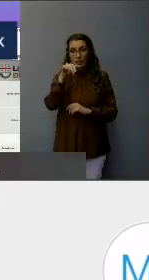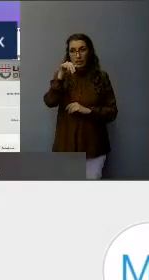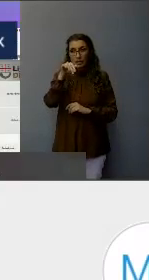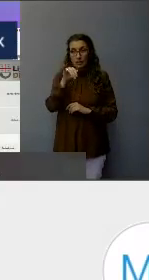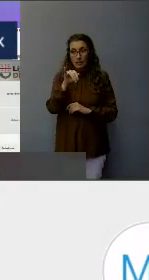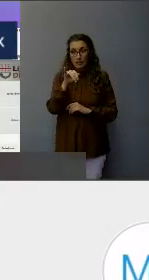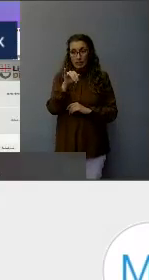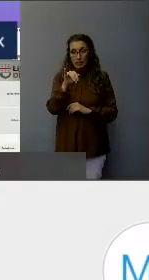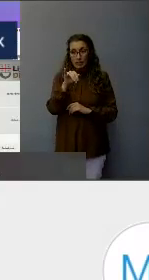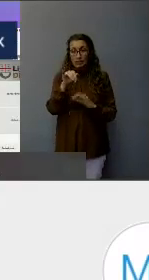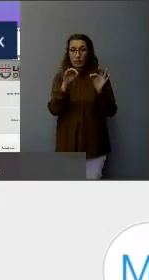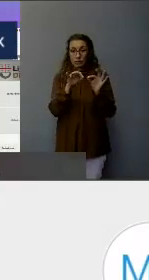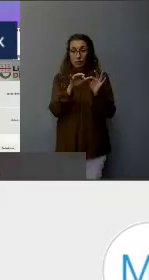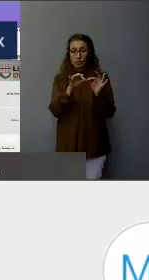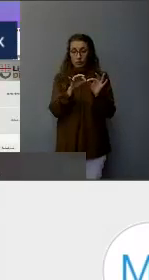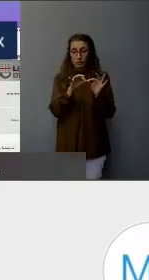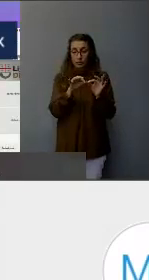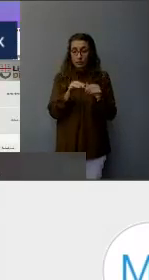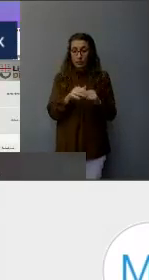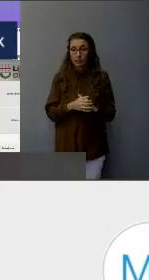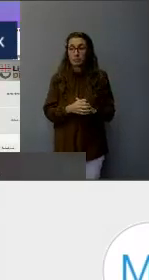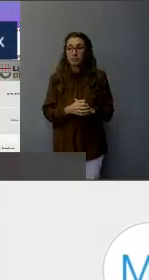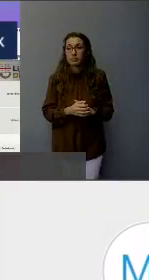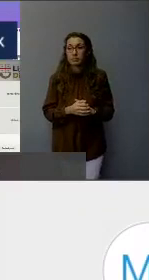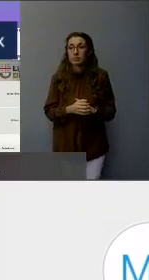consigliera tini favorevole